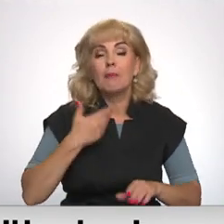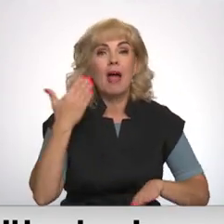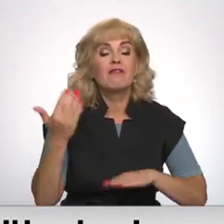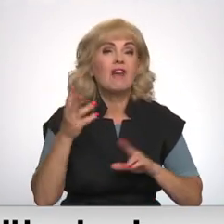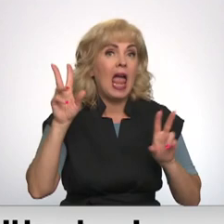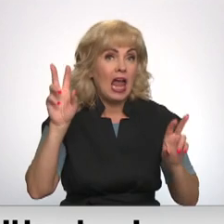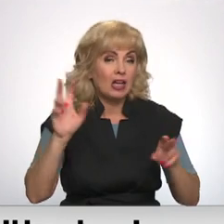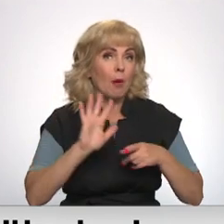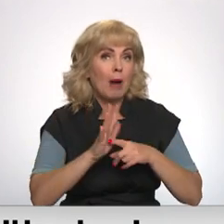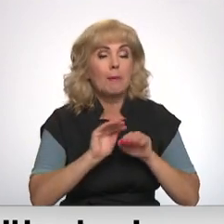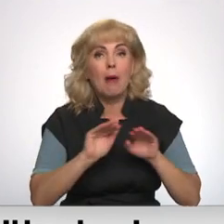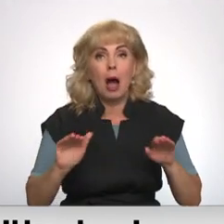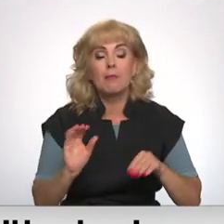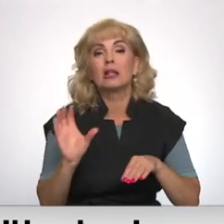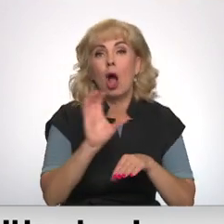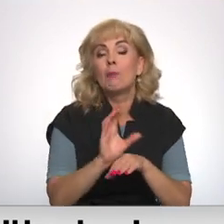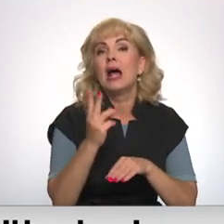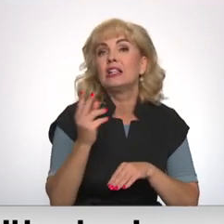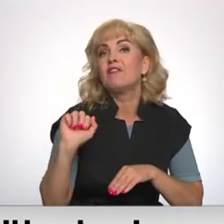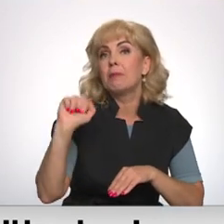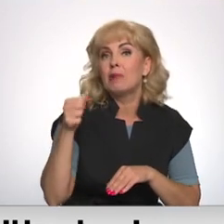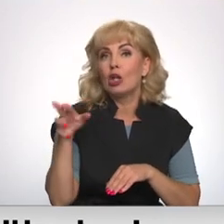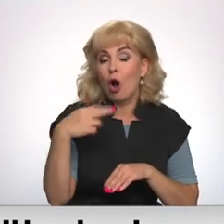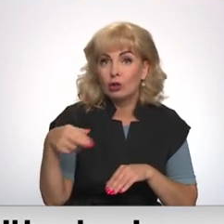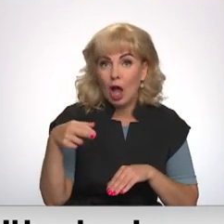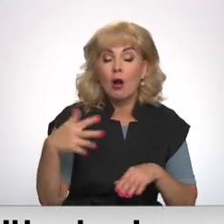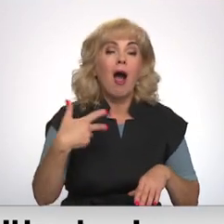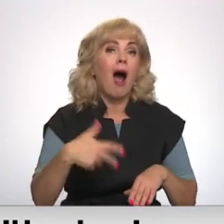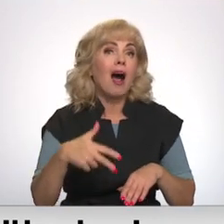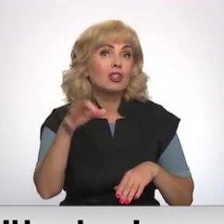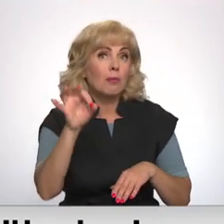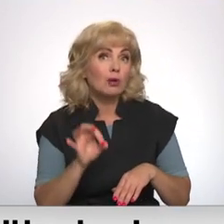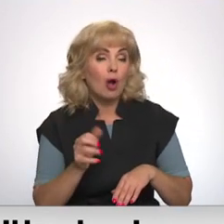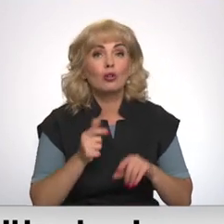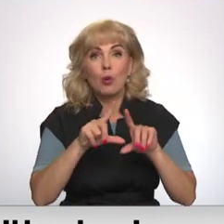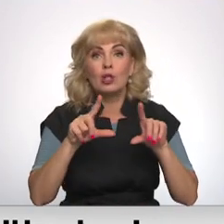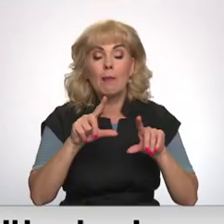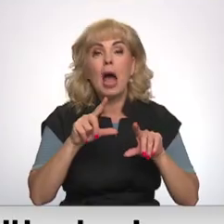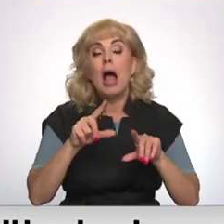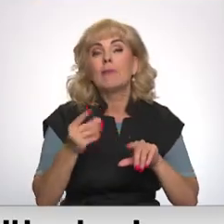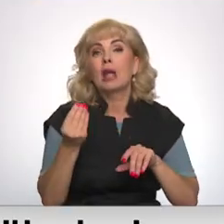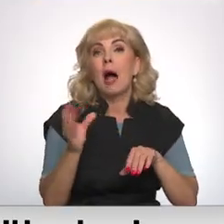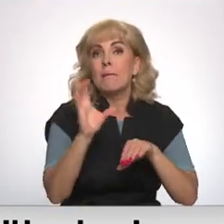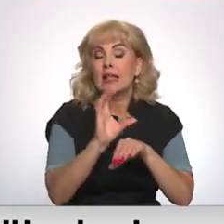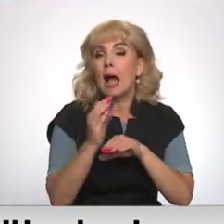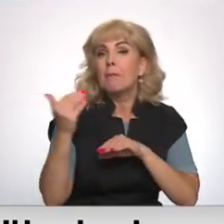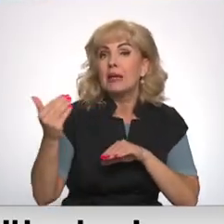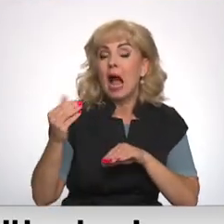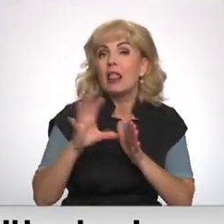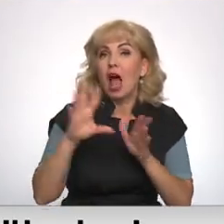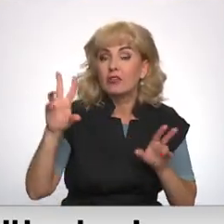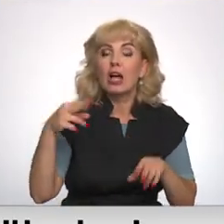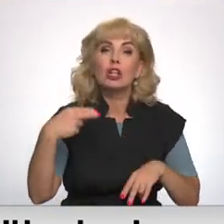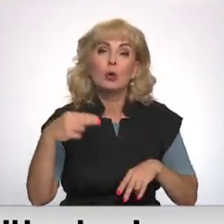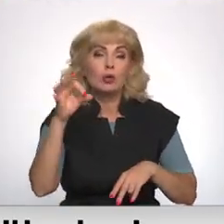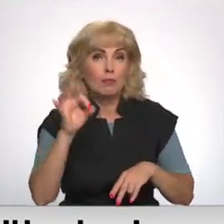parki pamatkapitāls ir 2 miljoni eiro. Toskait 80% uzņēmumu kapitāla daļu pieder Latvenergo, bet